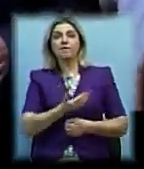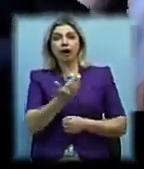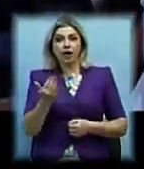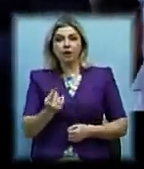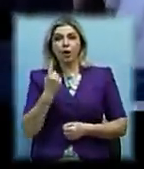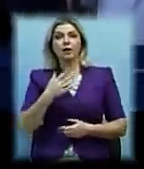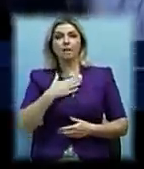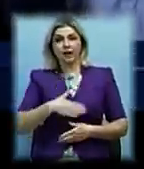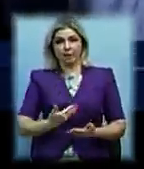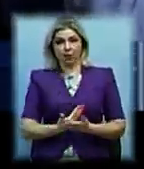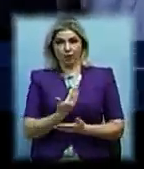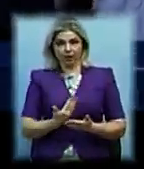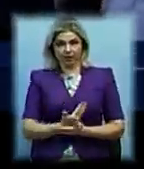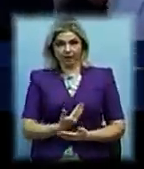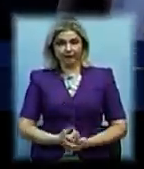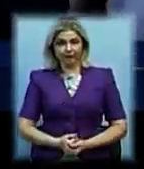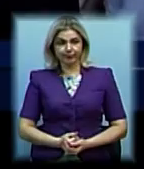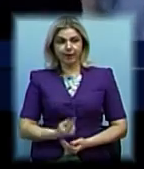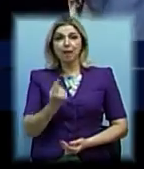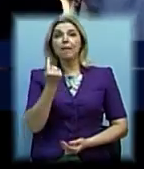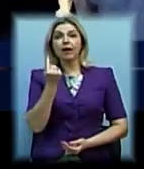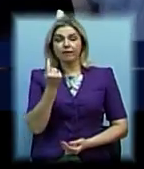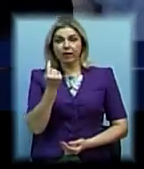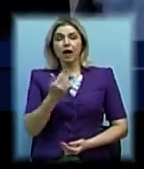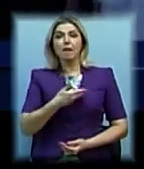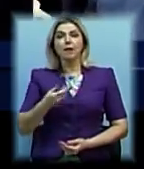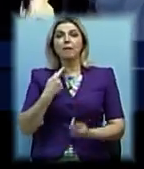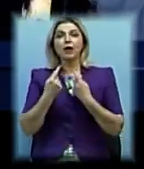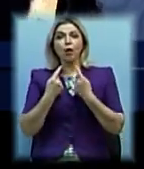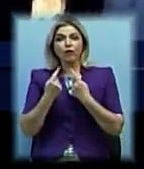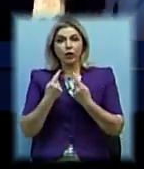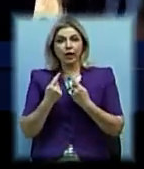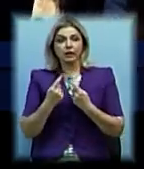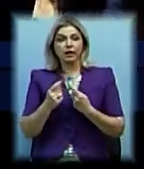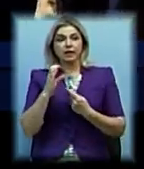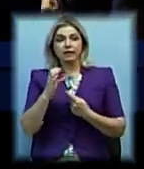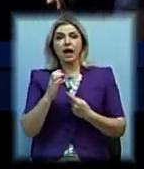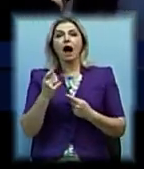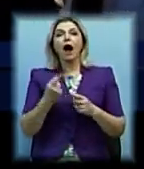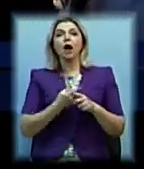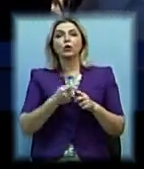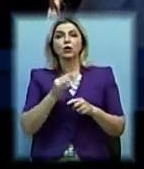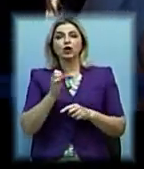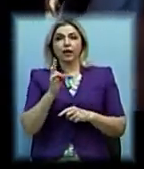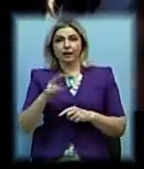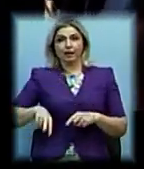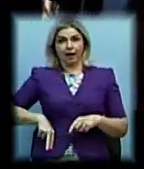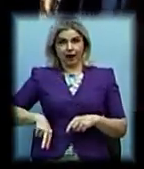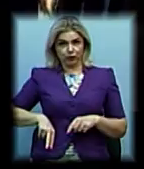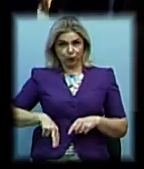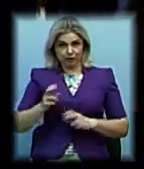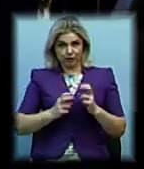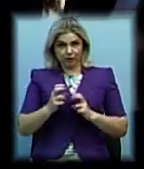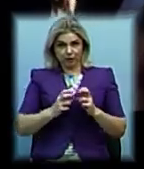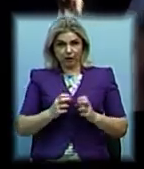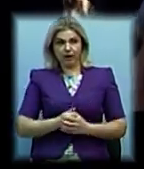одна приємна новина. Перша позиція. Ми переговорили з Картошкіним. Де нас Картошкіним?